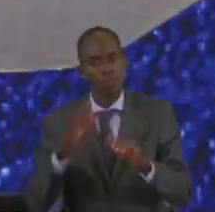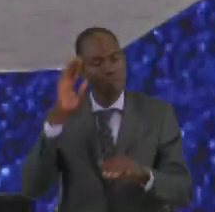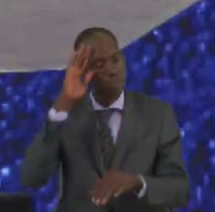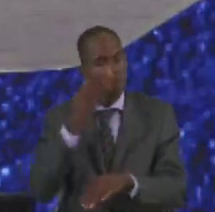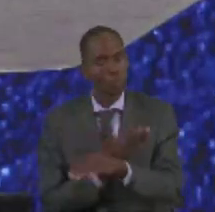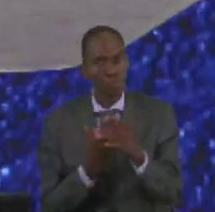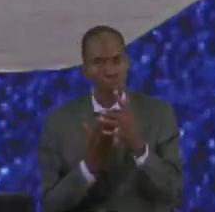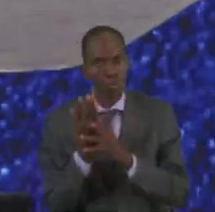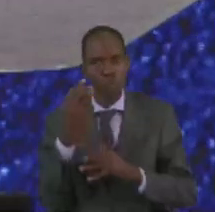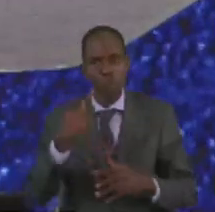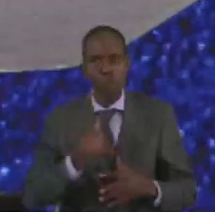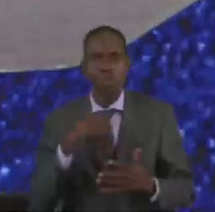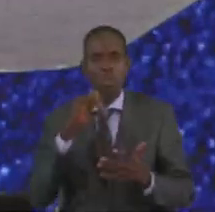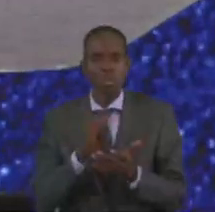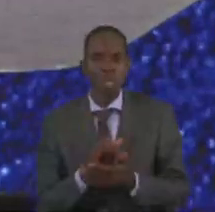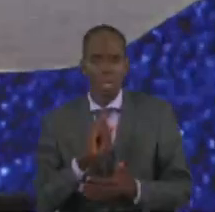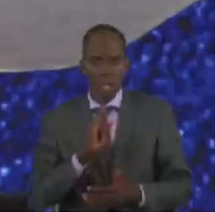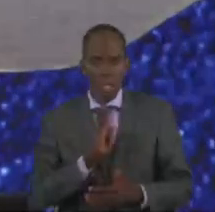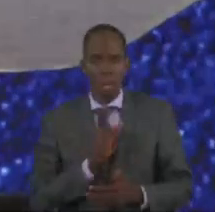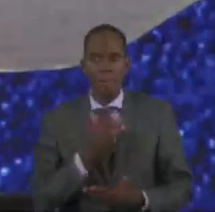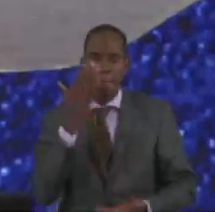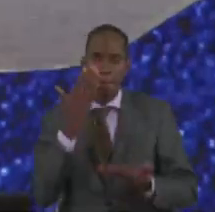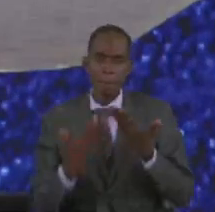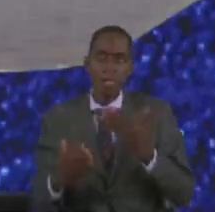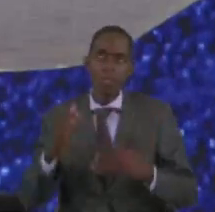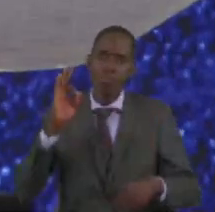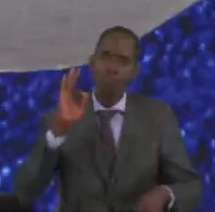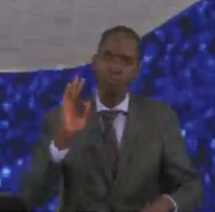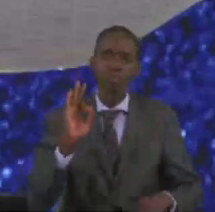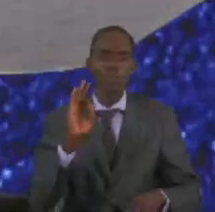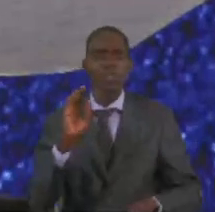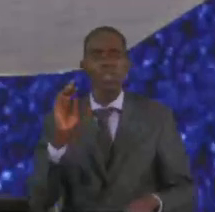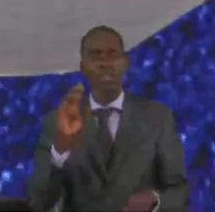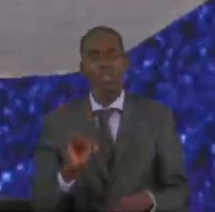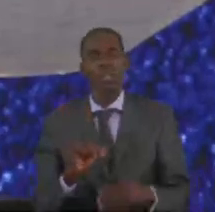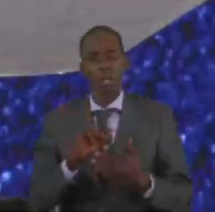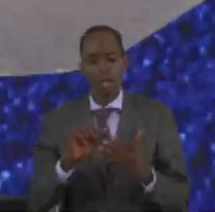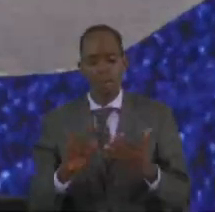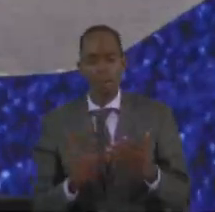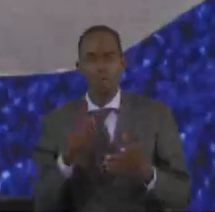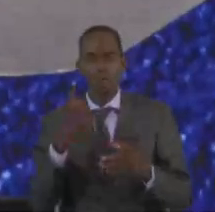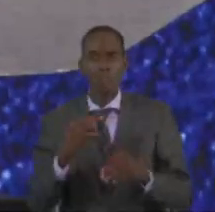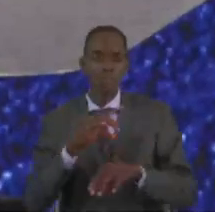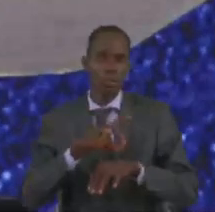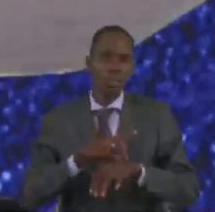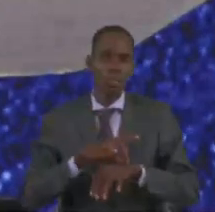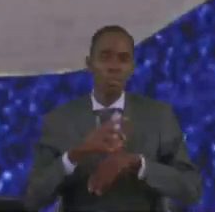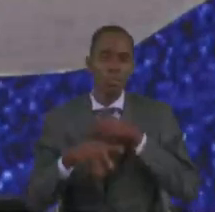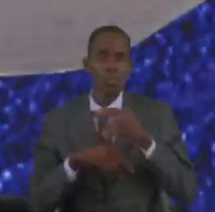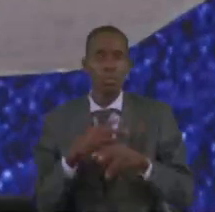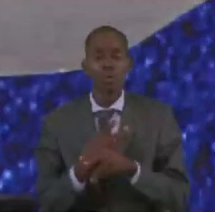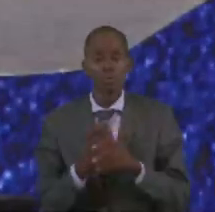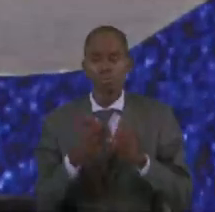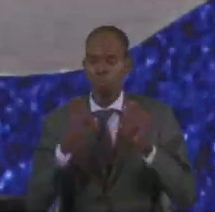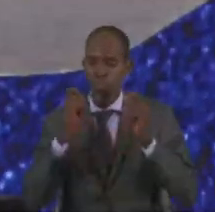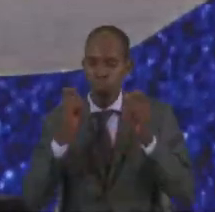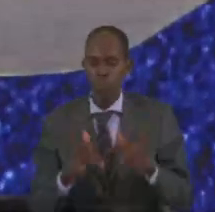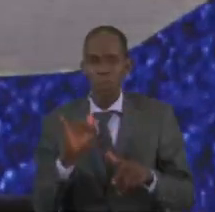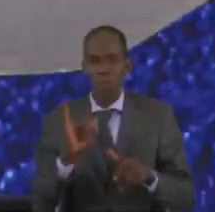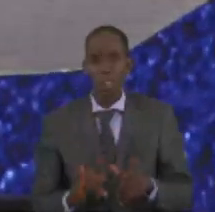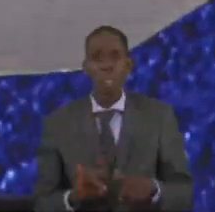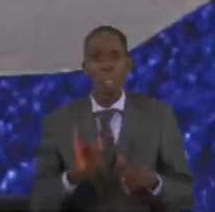moi, il révèle son fils en moi, afin que je l'annonçasse parmi les païens.